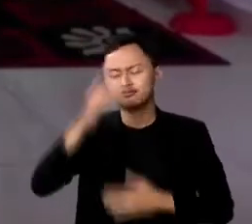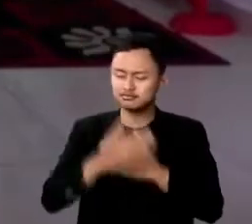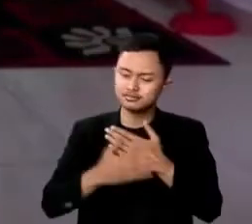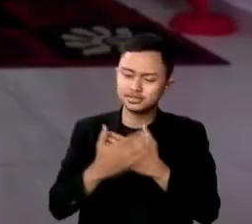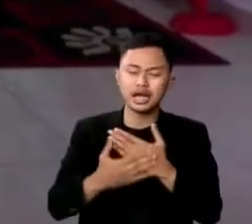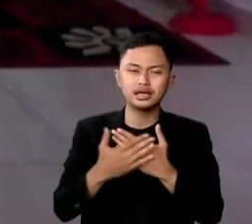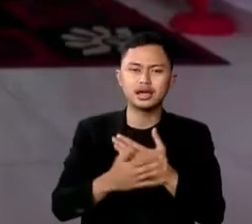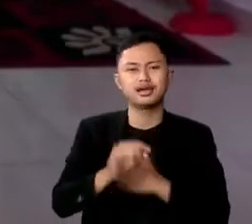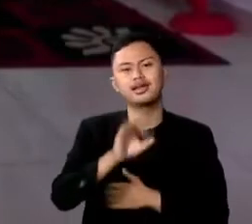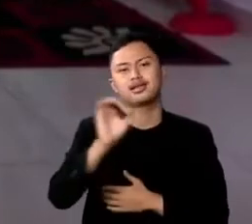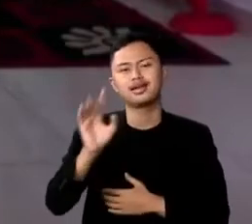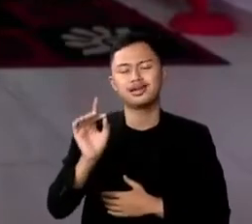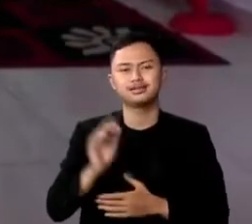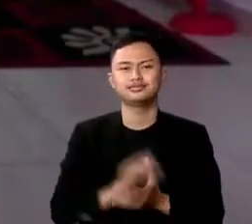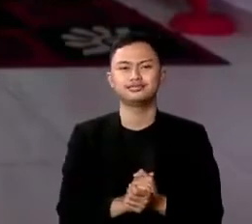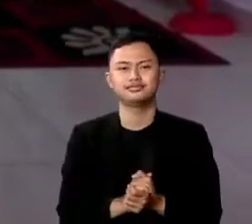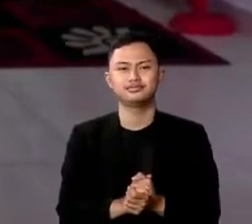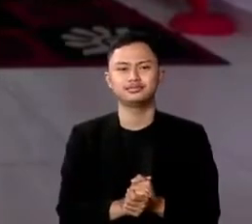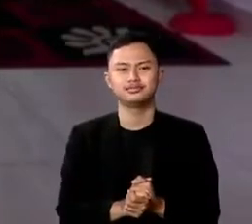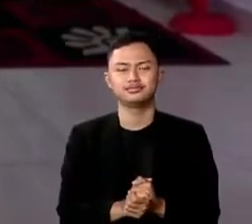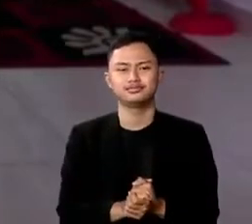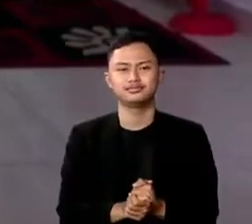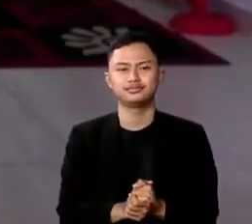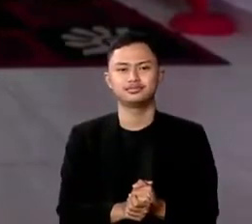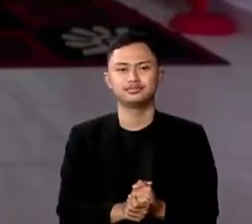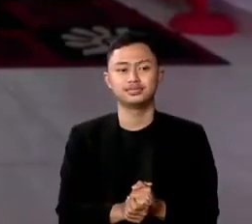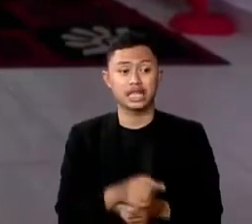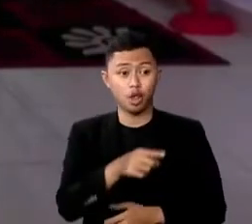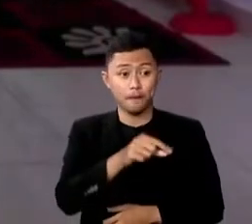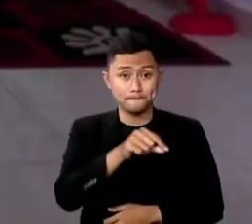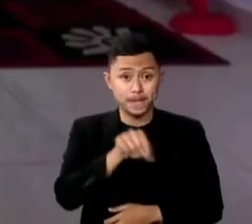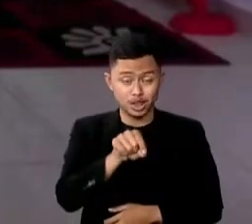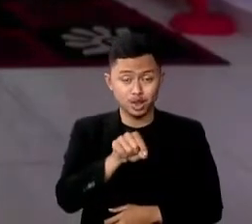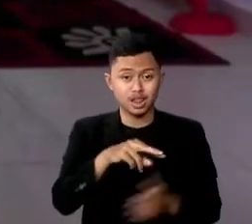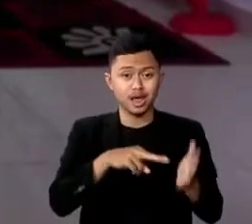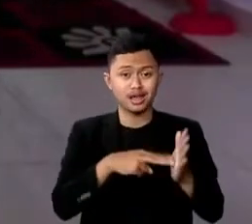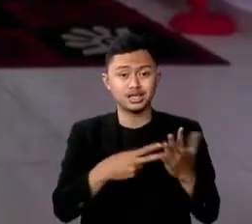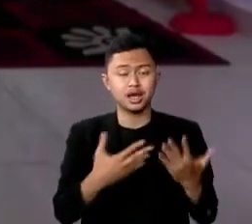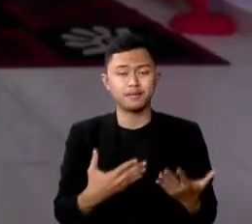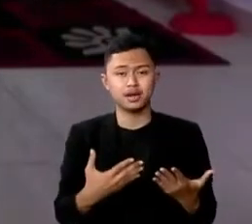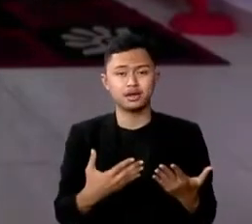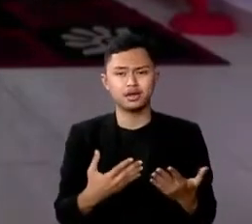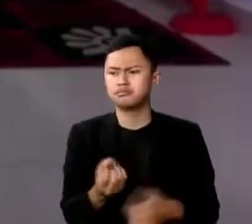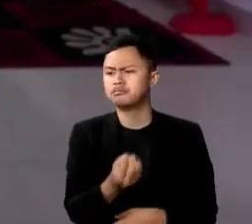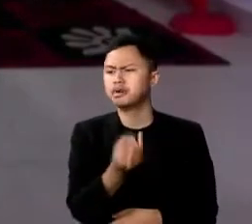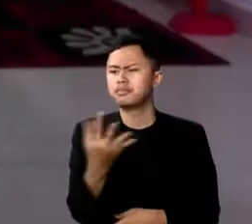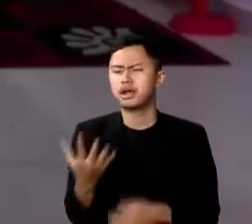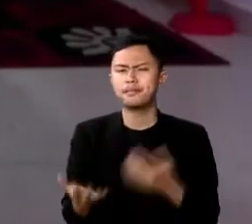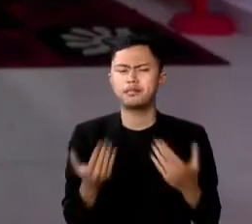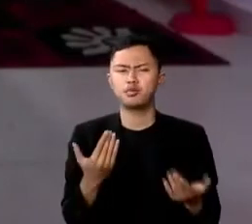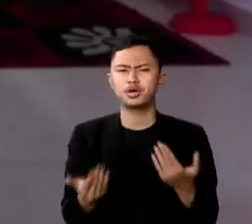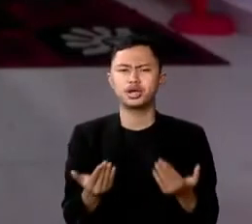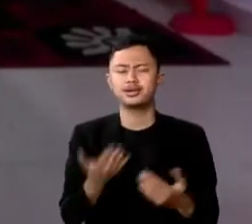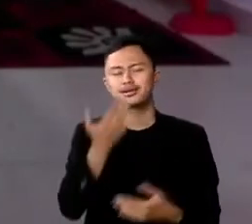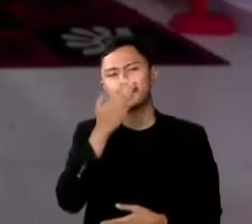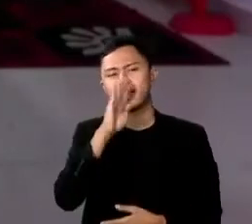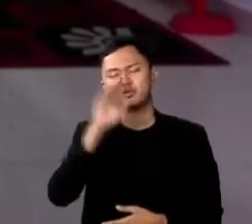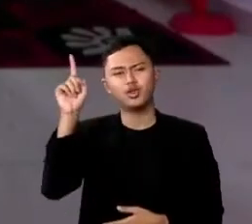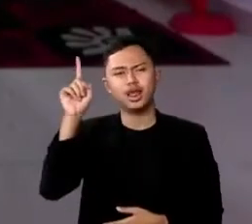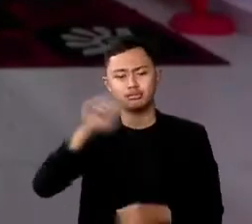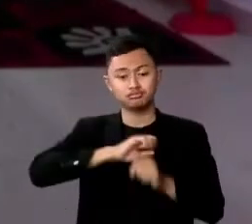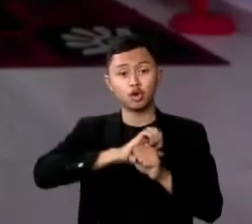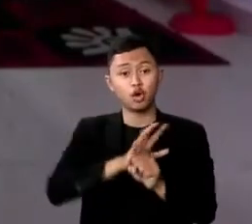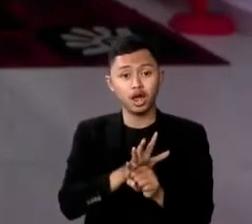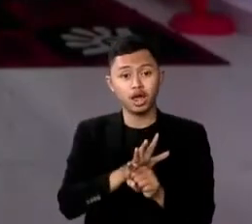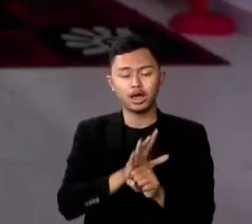kasih sayang itu diberikan keteladanan Dan kalau itu betul maka justru beberapa akan ya alhamdulillah